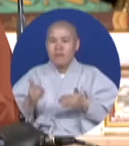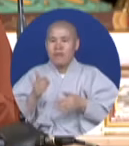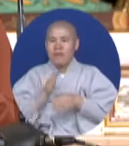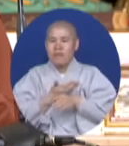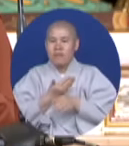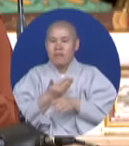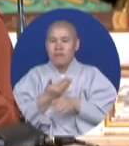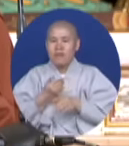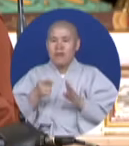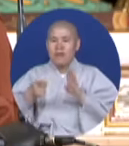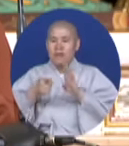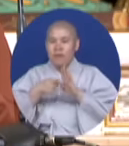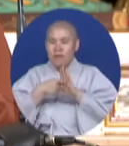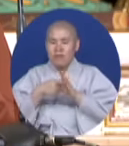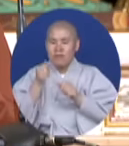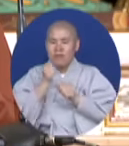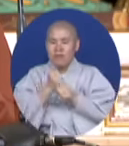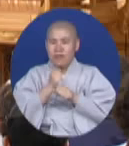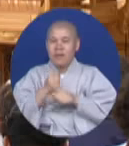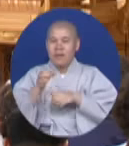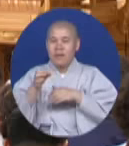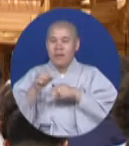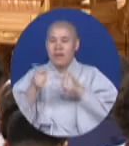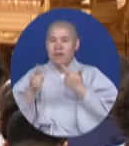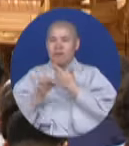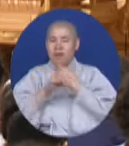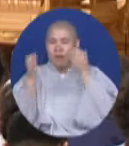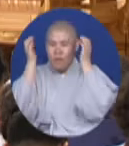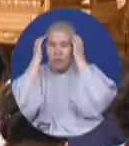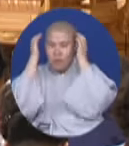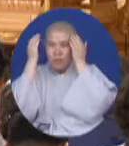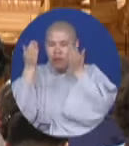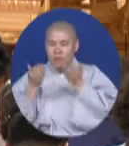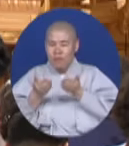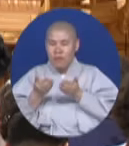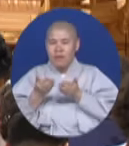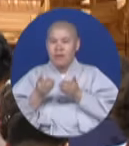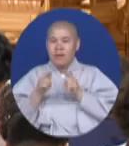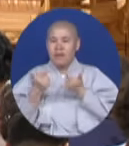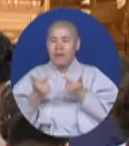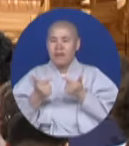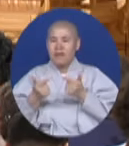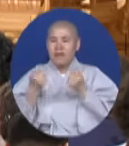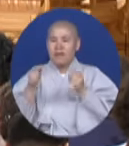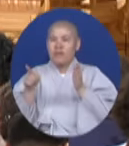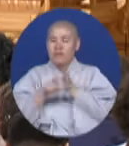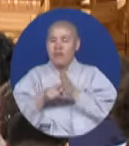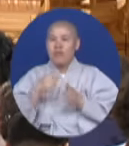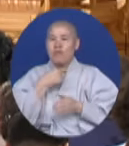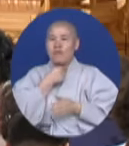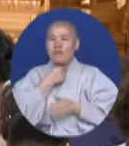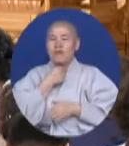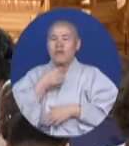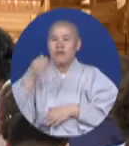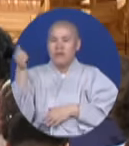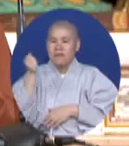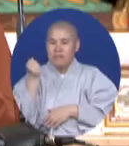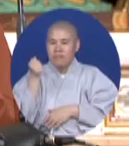고통을 당할 리가 없으니까 이렇게 믿고 원을 세워서